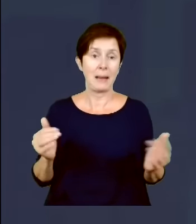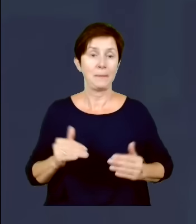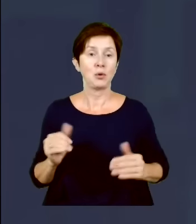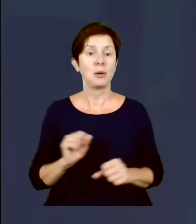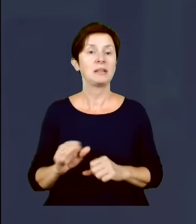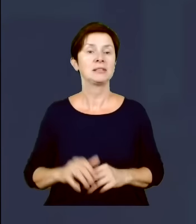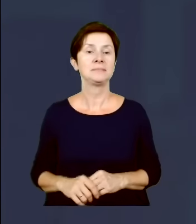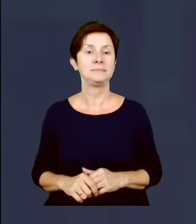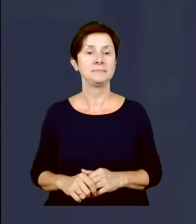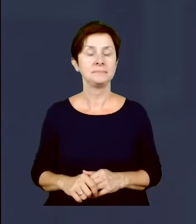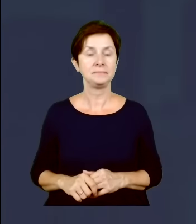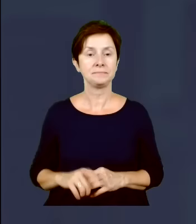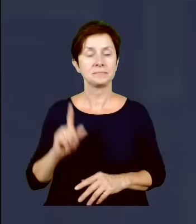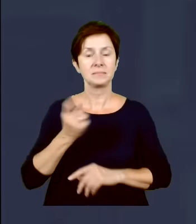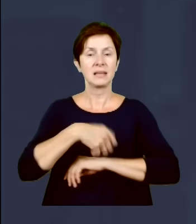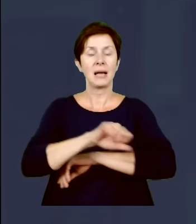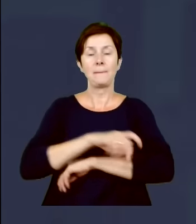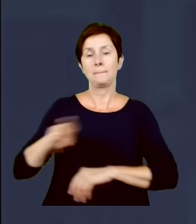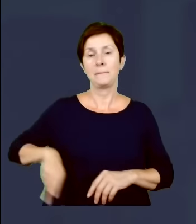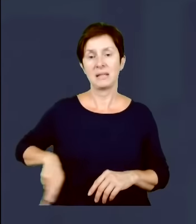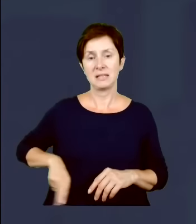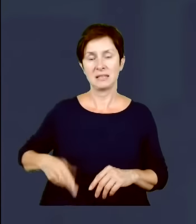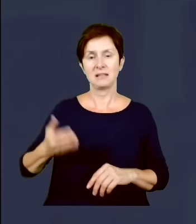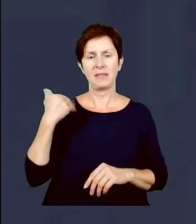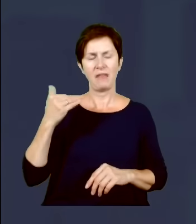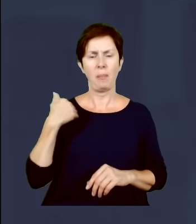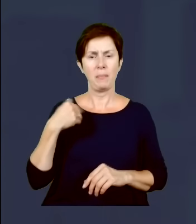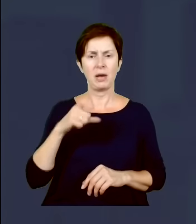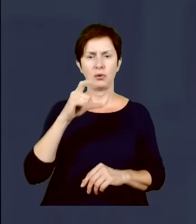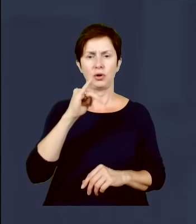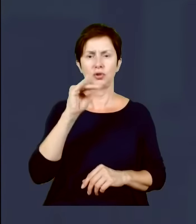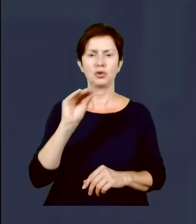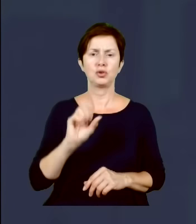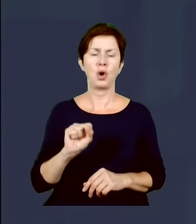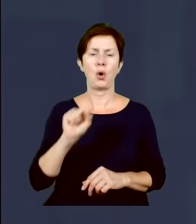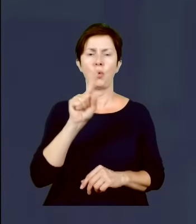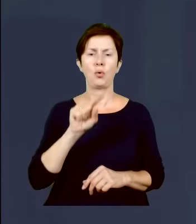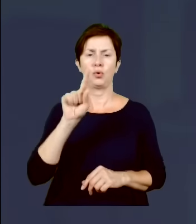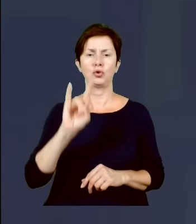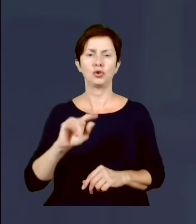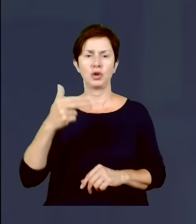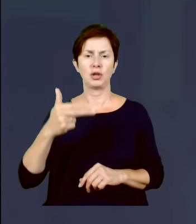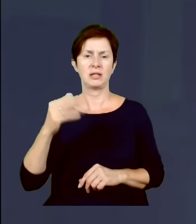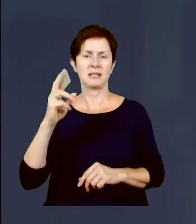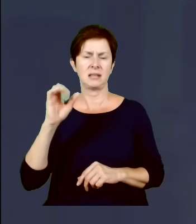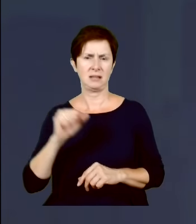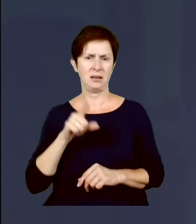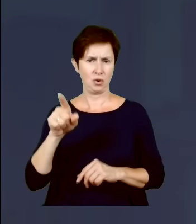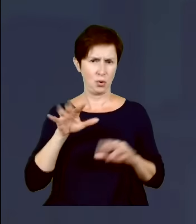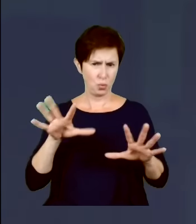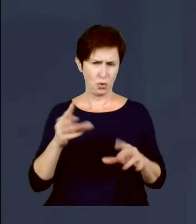do pana wiceministra już byłego ciążyńskiego po pierwsze No chyba pieniędzy mu nie brakowało bo zarabiał w